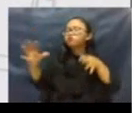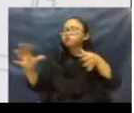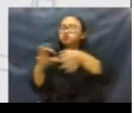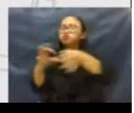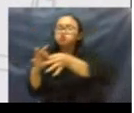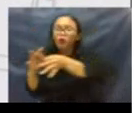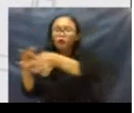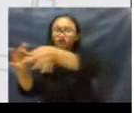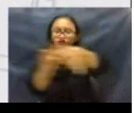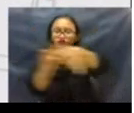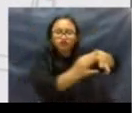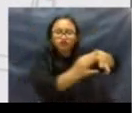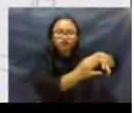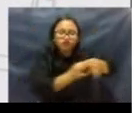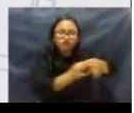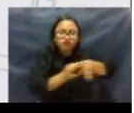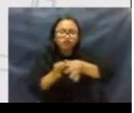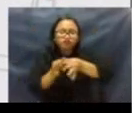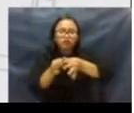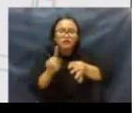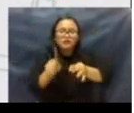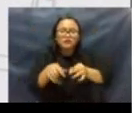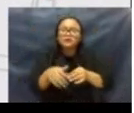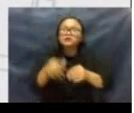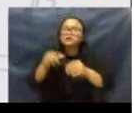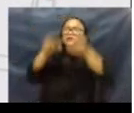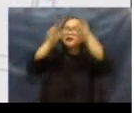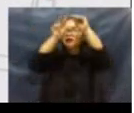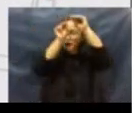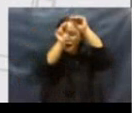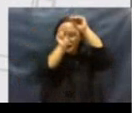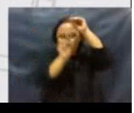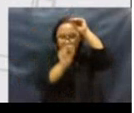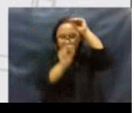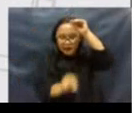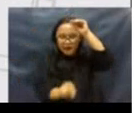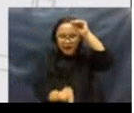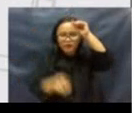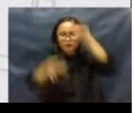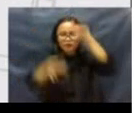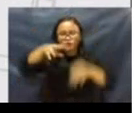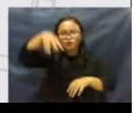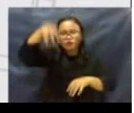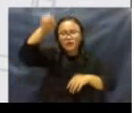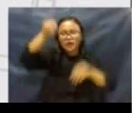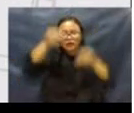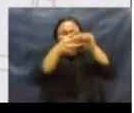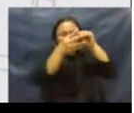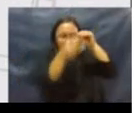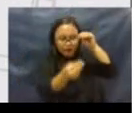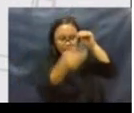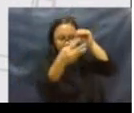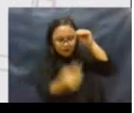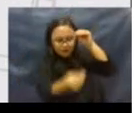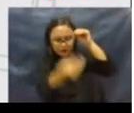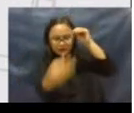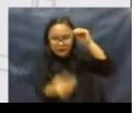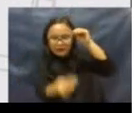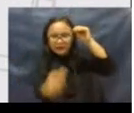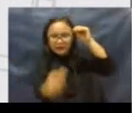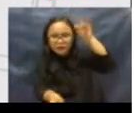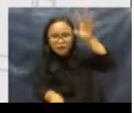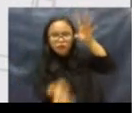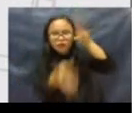ada level networking dari pemerintah pusat ke pemerintah daerah. Dan